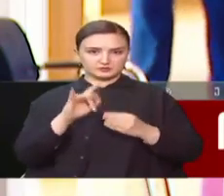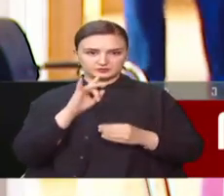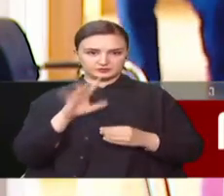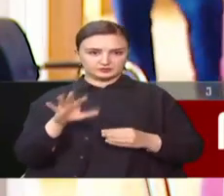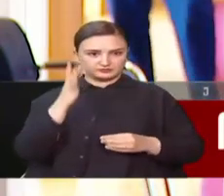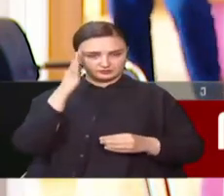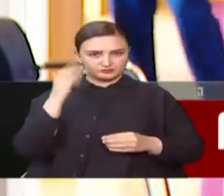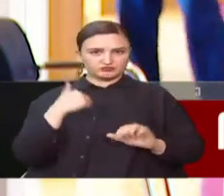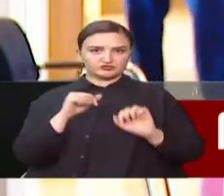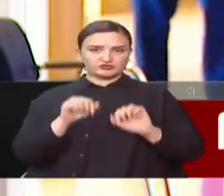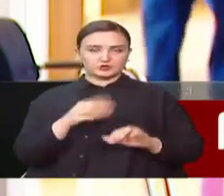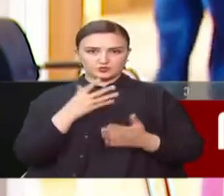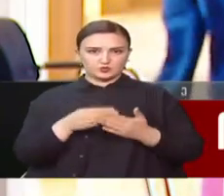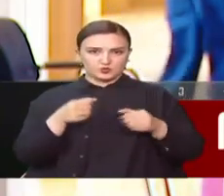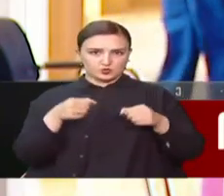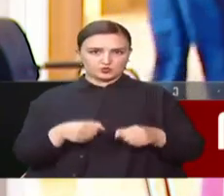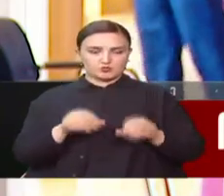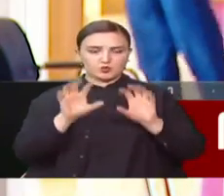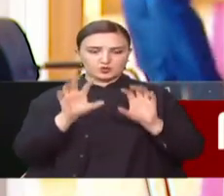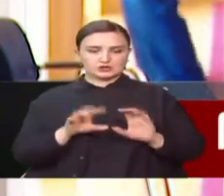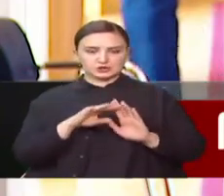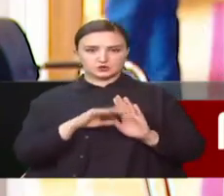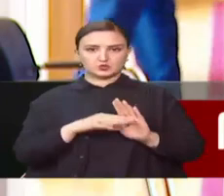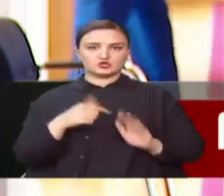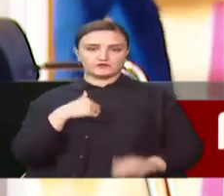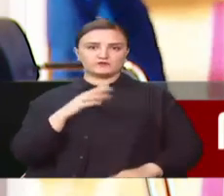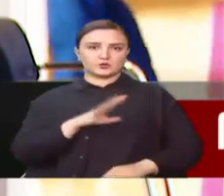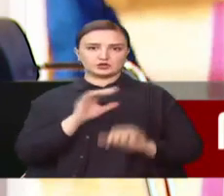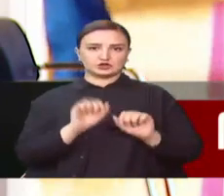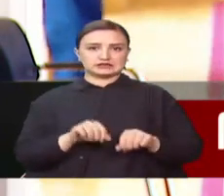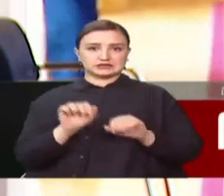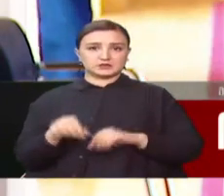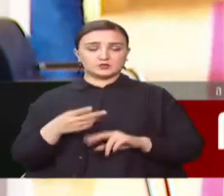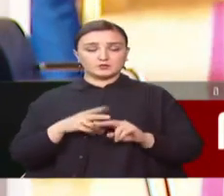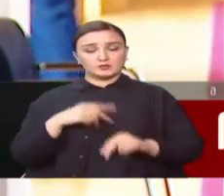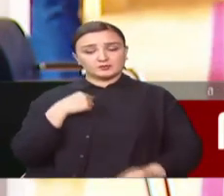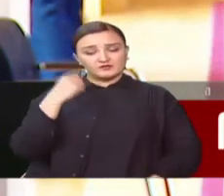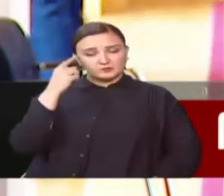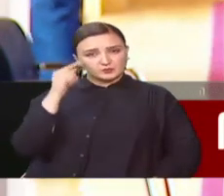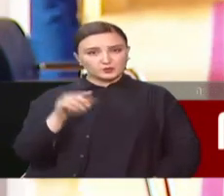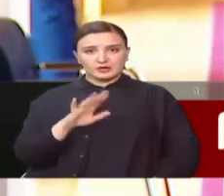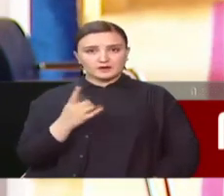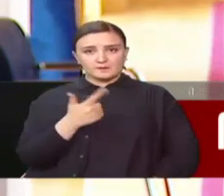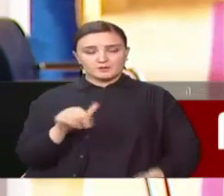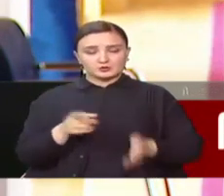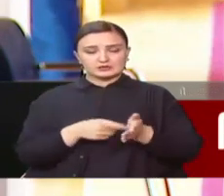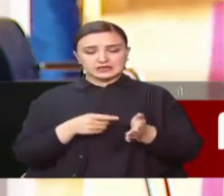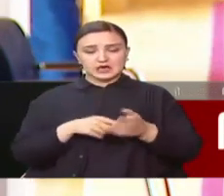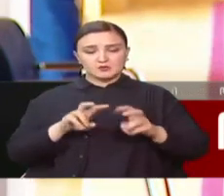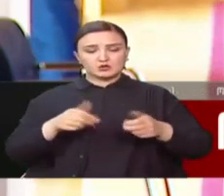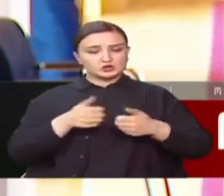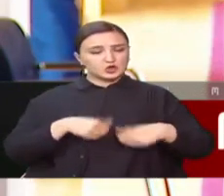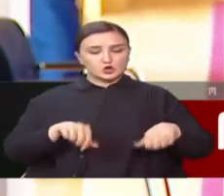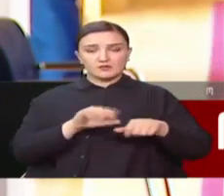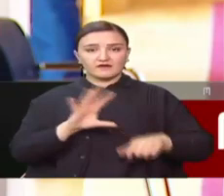Чунгава Вицалбит, Чунгава Суплеба, Чунгава Конституция, Ромалитет, Чунгава Конда, еще сейчас Греблоба, Амитом, Мепикро Пром, Арам Холо там Сагамудзеба комиссия,